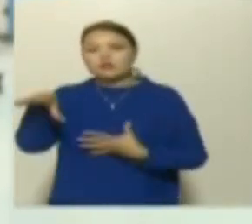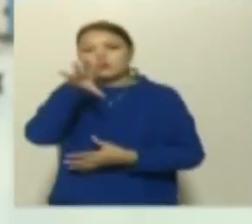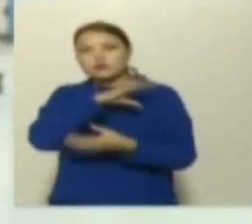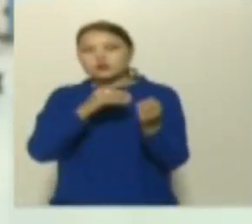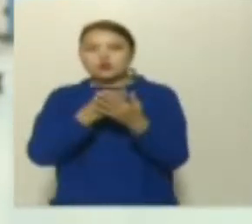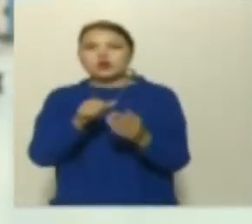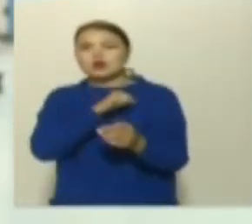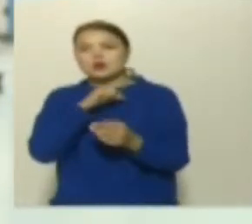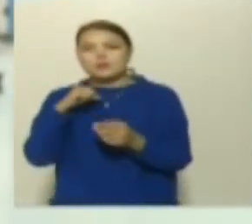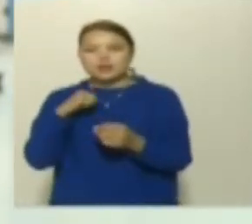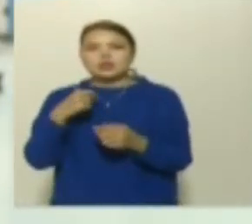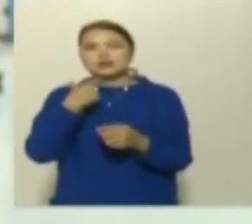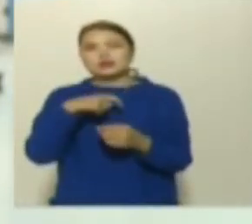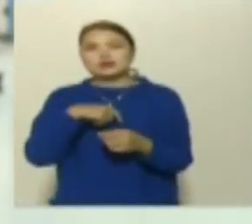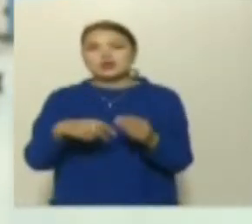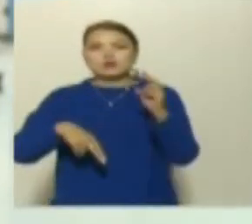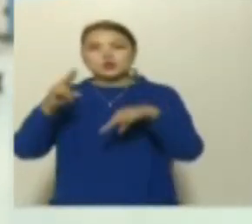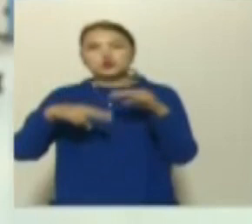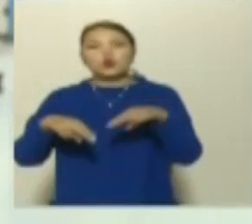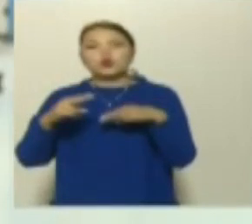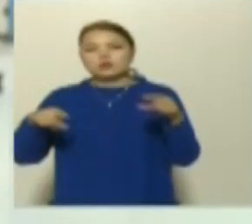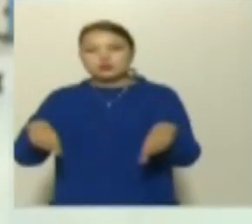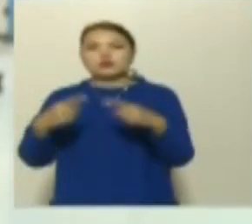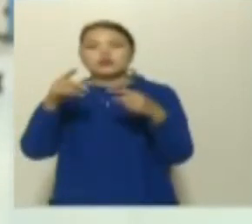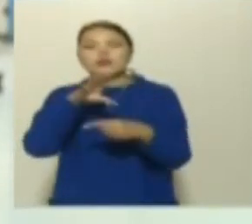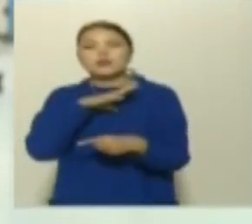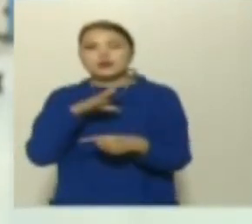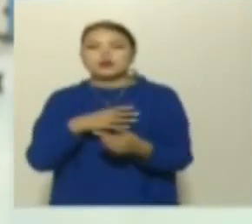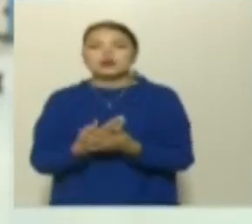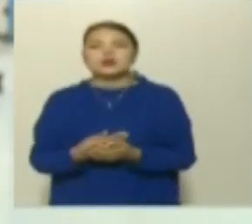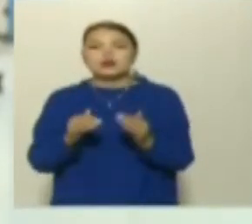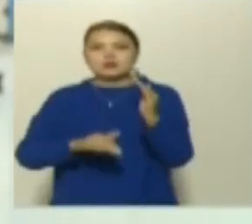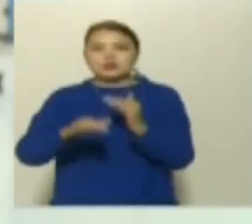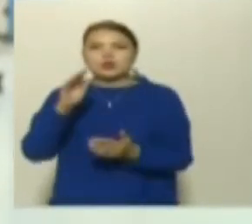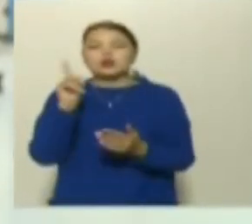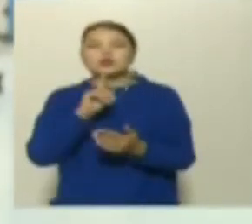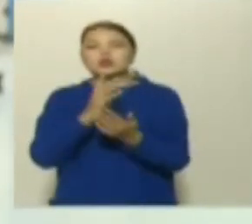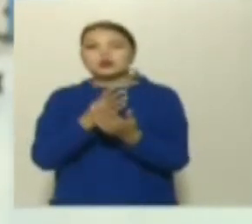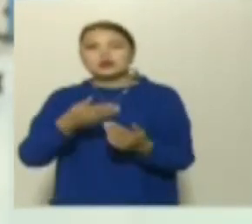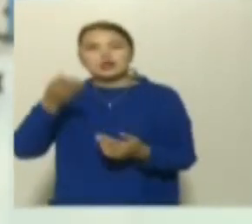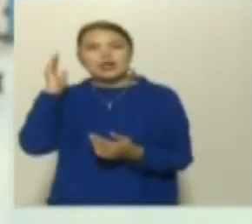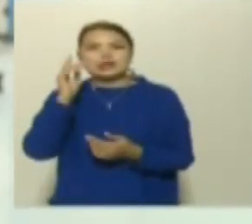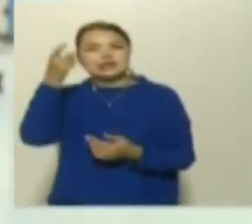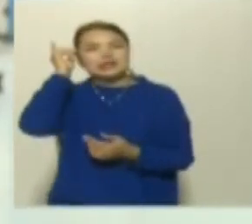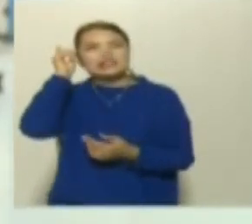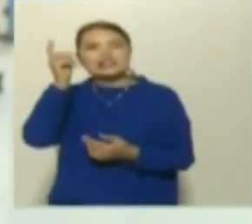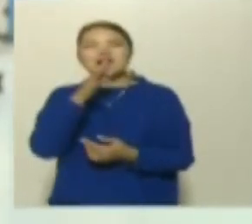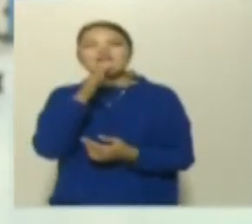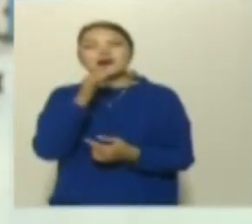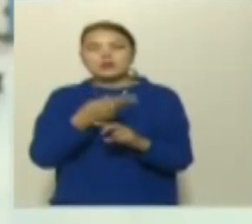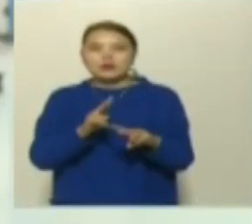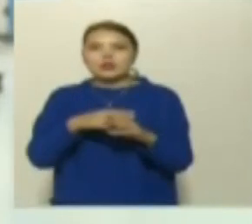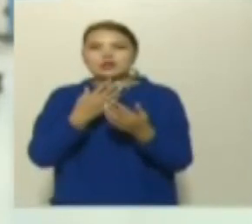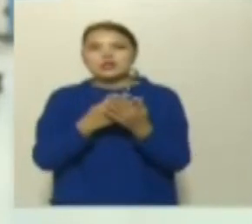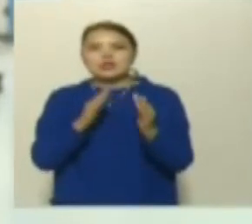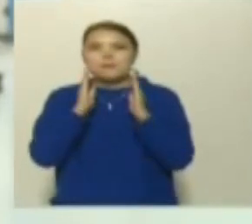күнде біздің қолымыздан шыққан нәрсе. Олай дейтін, біздің кеңес дәуірінің уақытында осы құрылыстарға